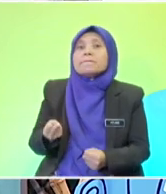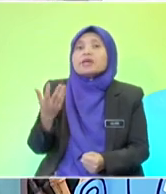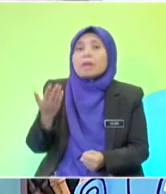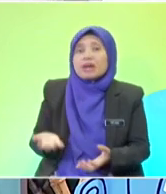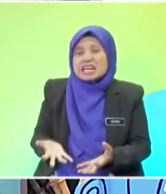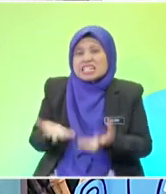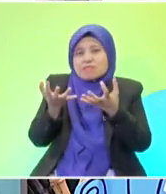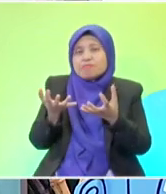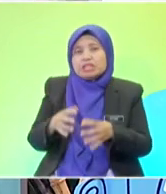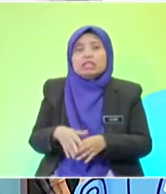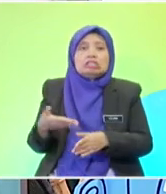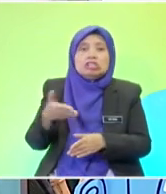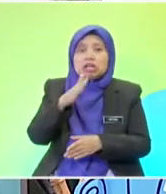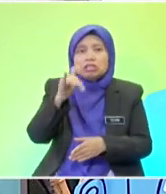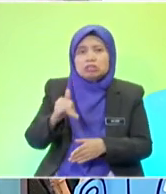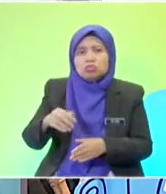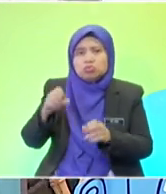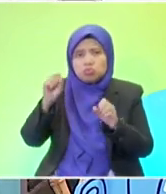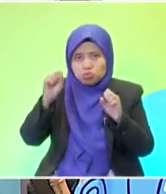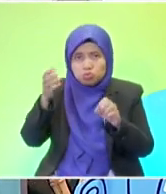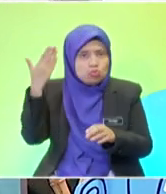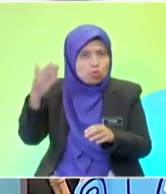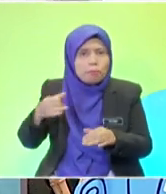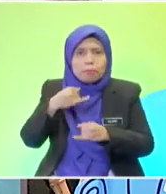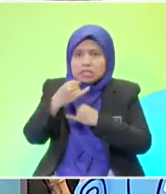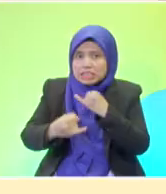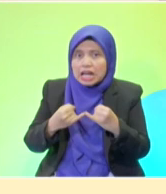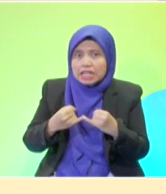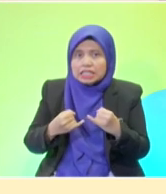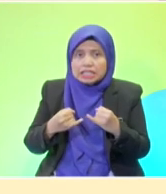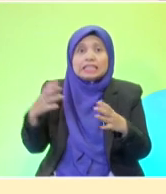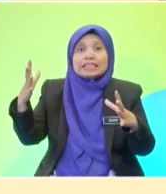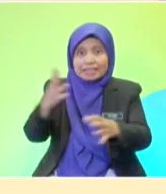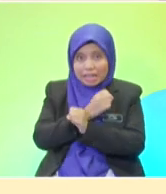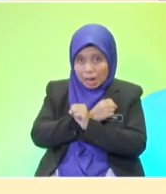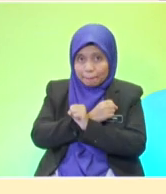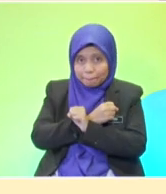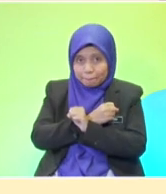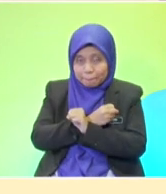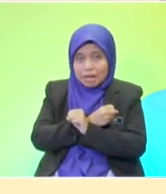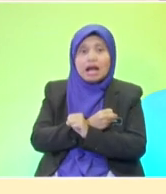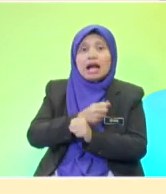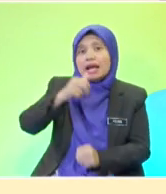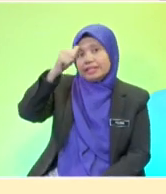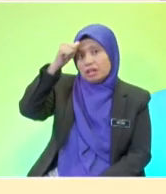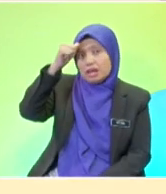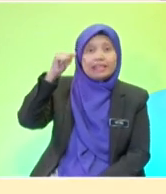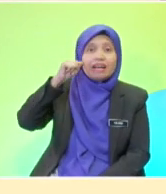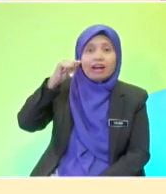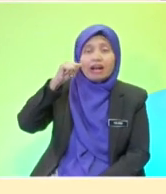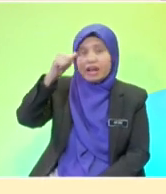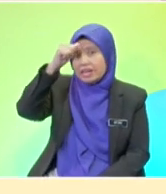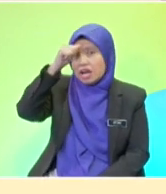berjaya Aina tangkap dahulu Berapa berat ikan yang berjaya ayahnya tangkap dahulu Siapa Yang